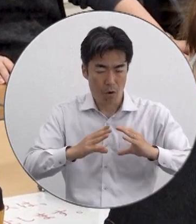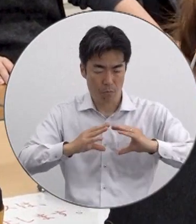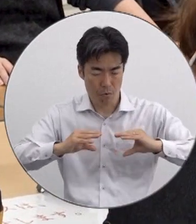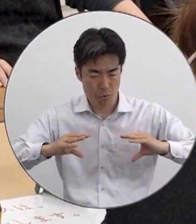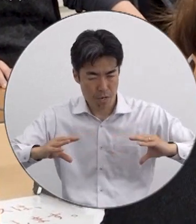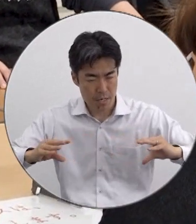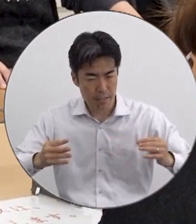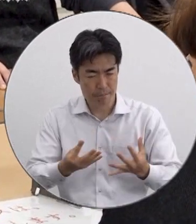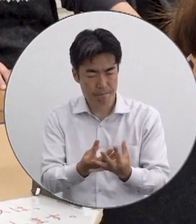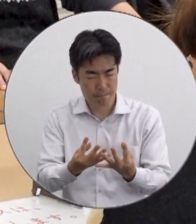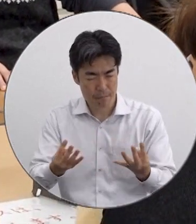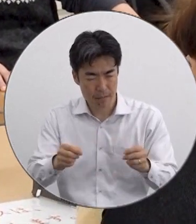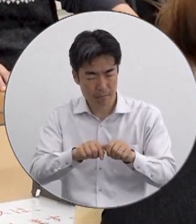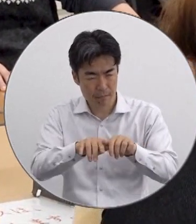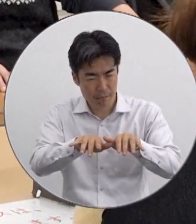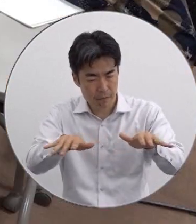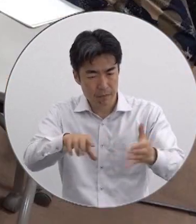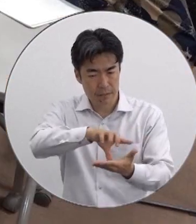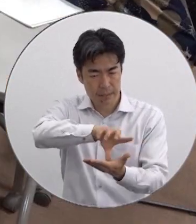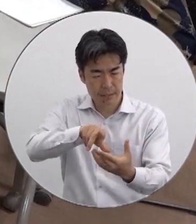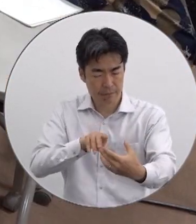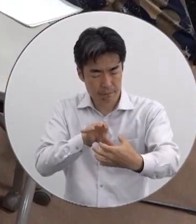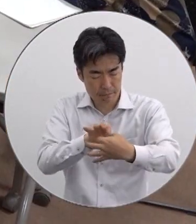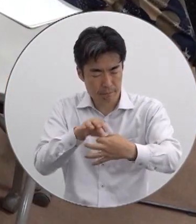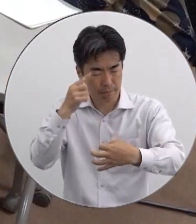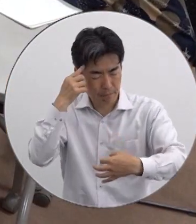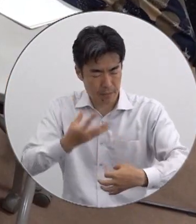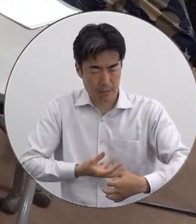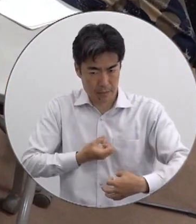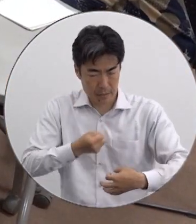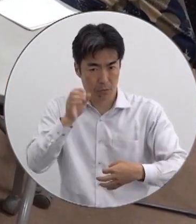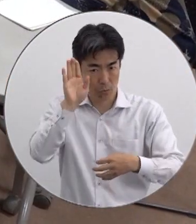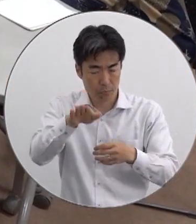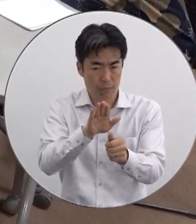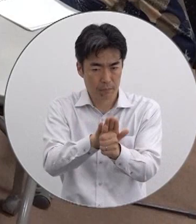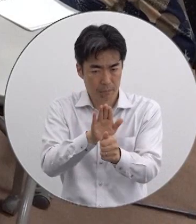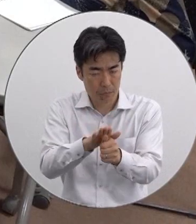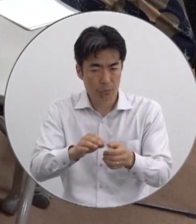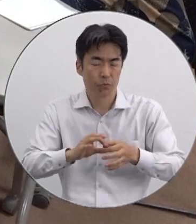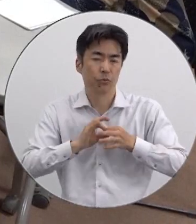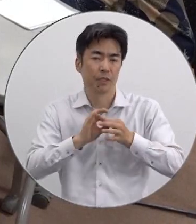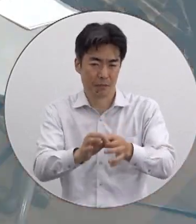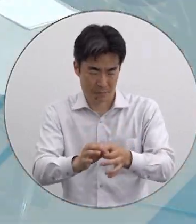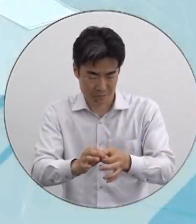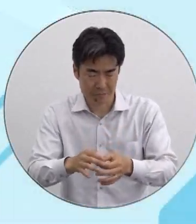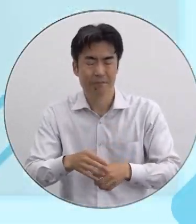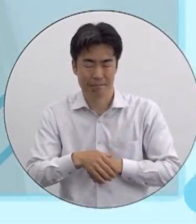れた地域につながると信じ、今後もさまざまなサポートを続けていきます。